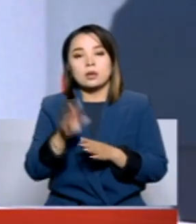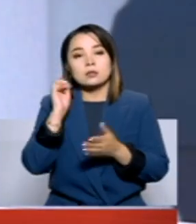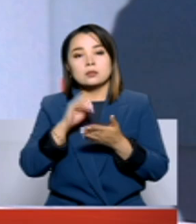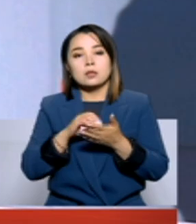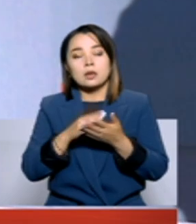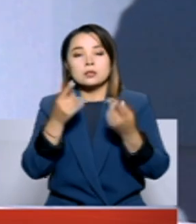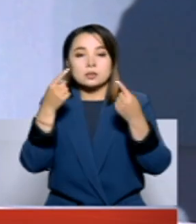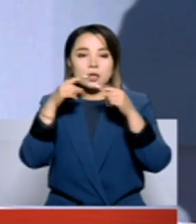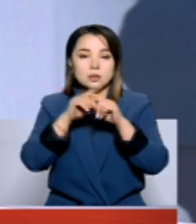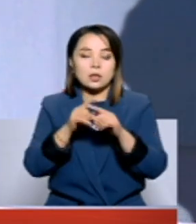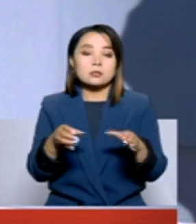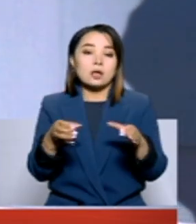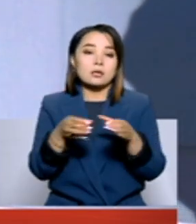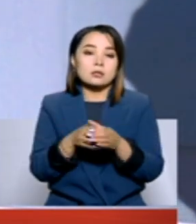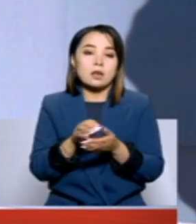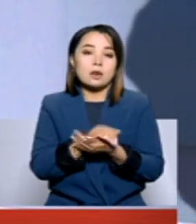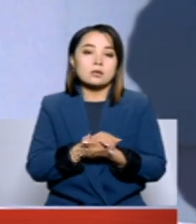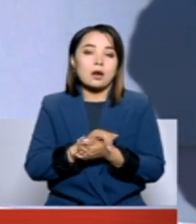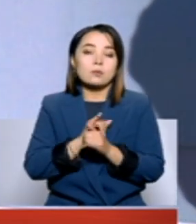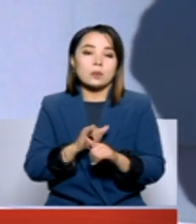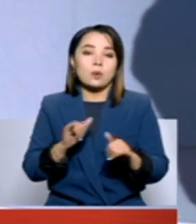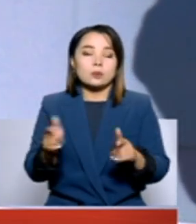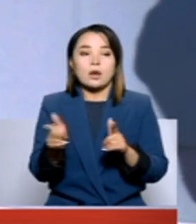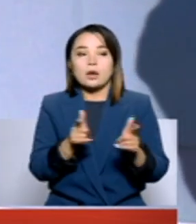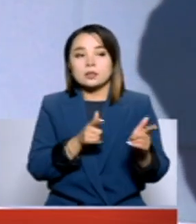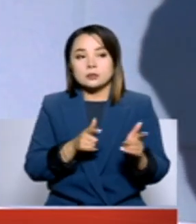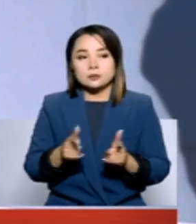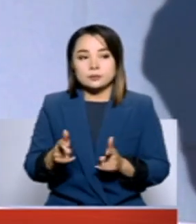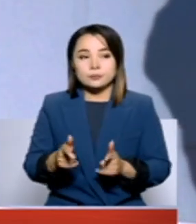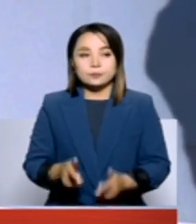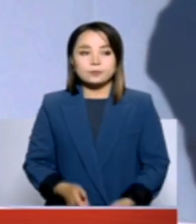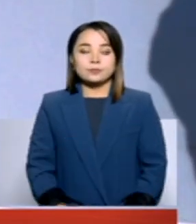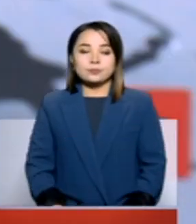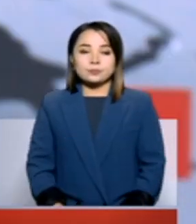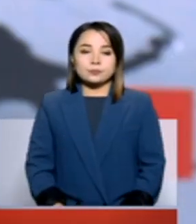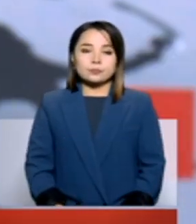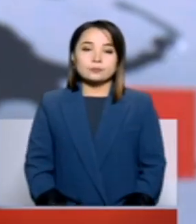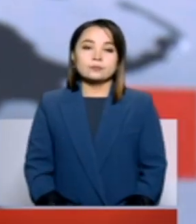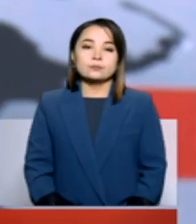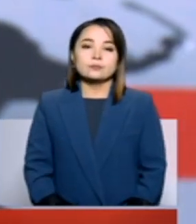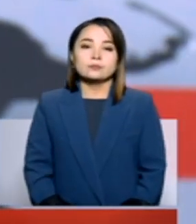цифрлық технологиялар саласында ынтымақты дамытуға дайын.